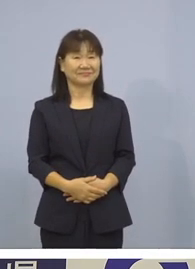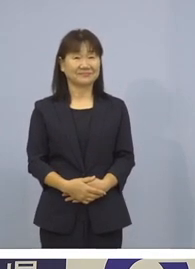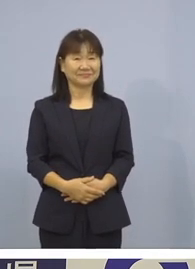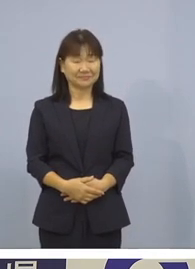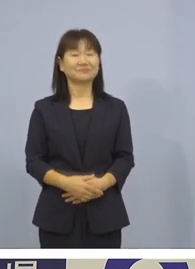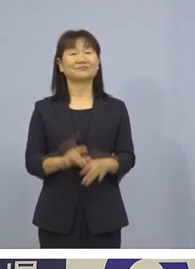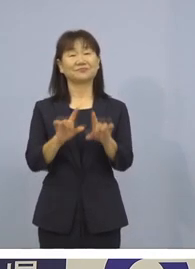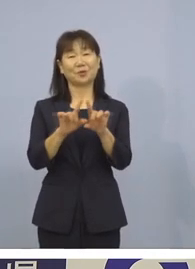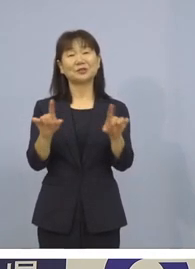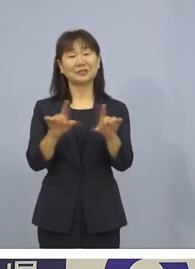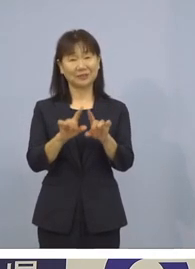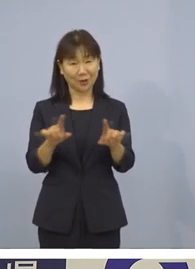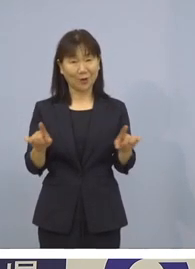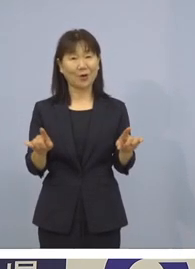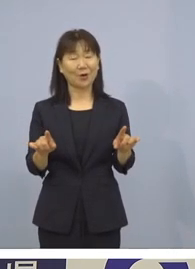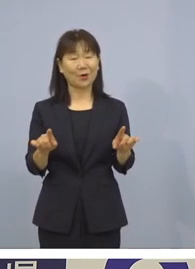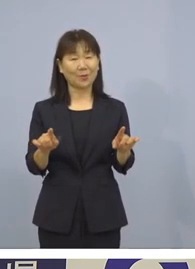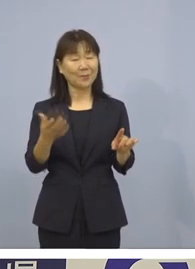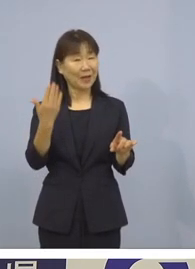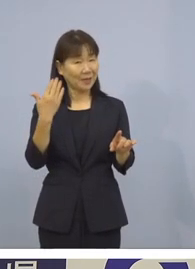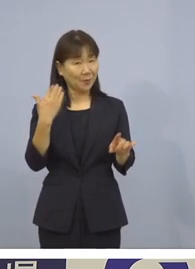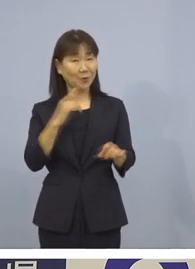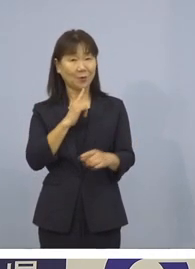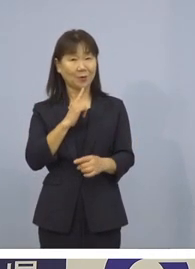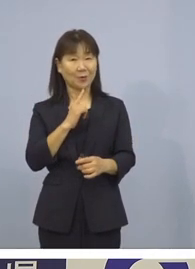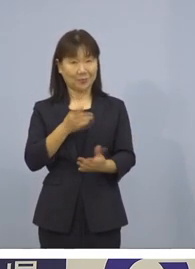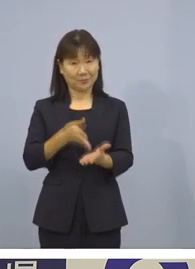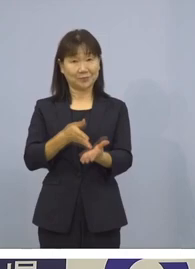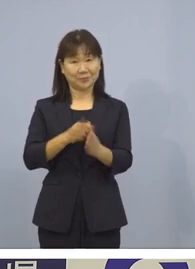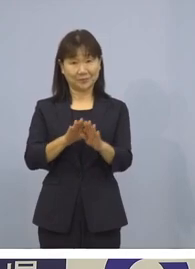もちろんこれ前も言ったけれども、